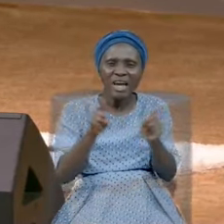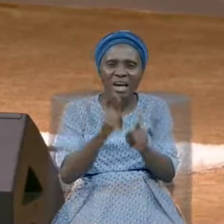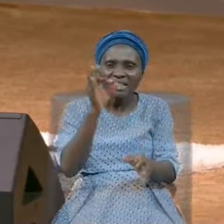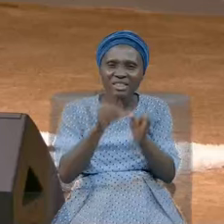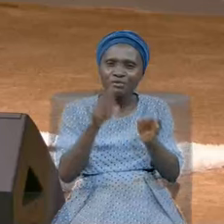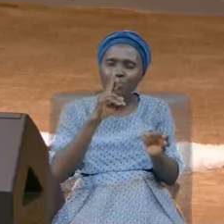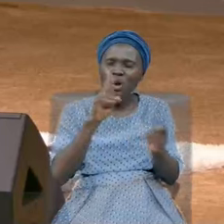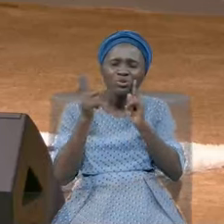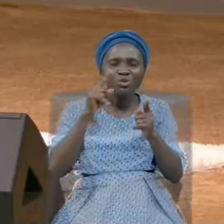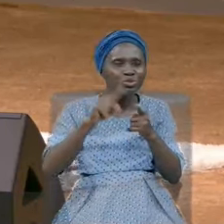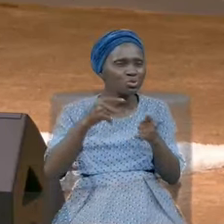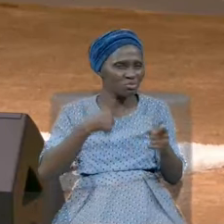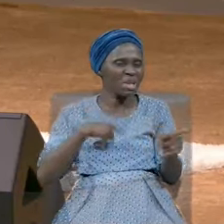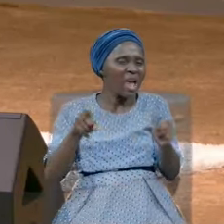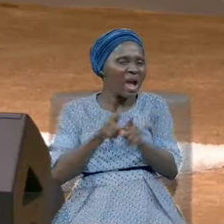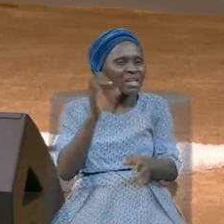t'adressais à moi, c'est comme quelqu'un